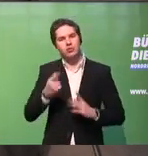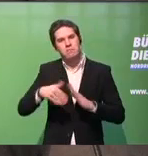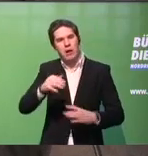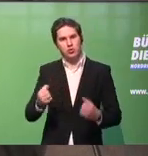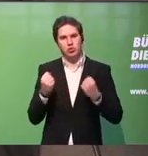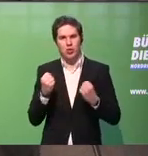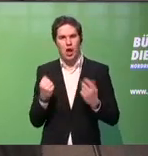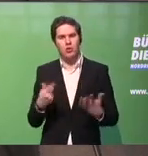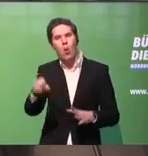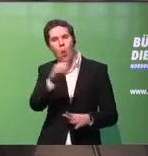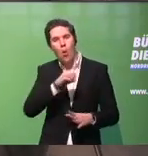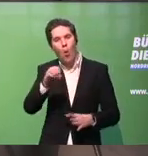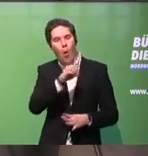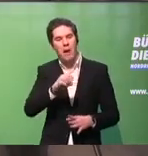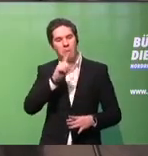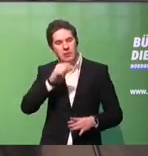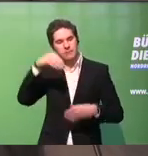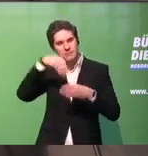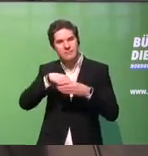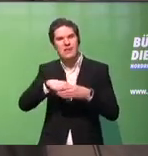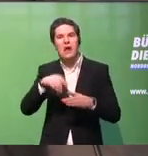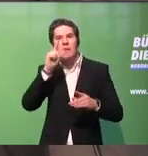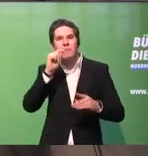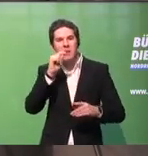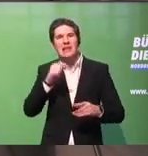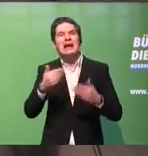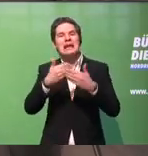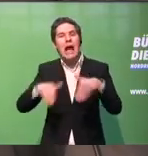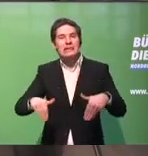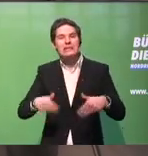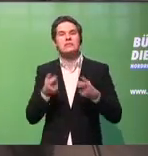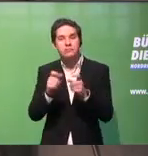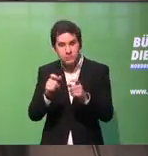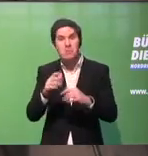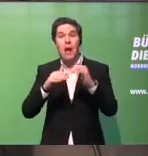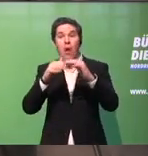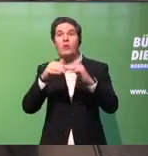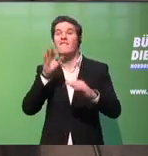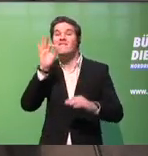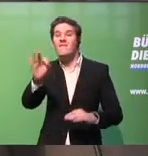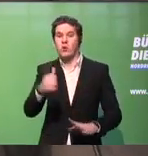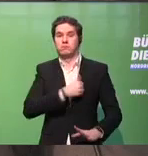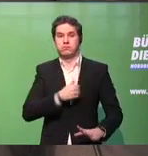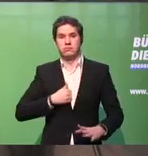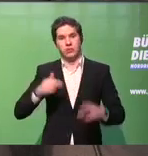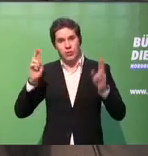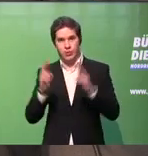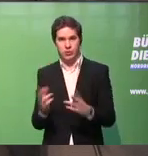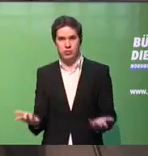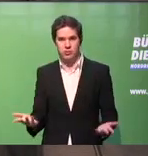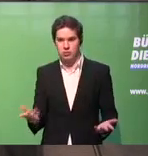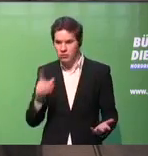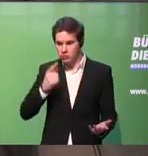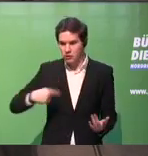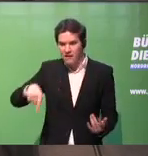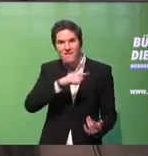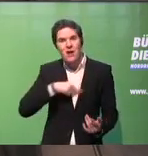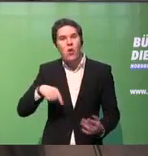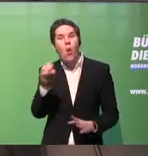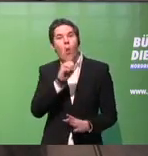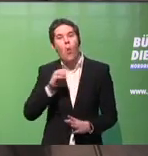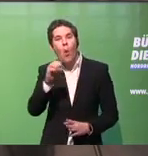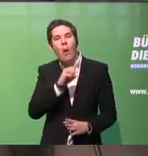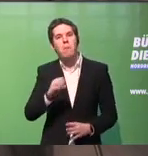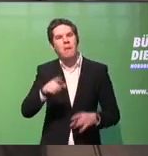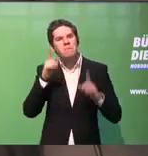wiederum Grenzen aufzubauen, und zwar Grenzen der Rüstung aufzubauen. Wir müssen wieder dahin kommen, dass wir in Europa uns als Vorreiter